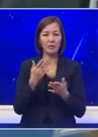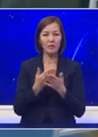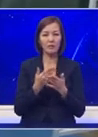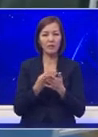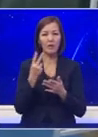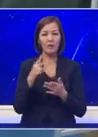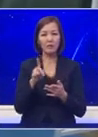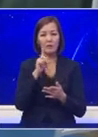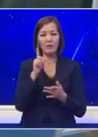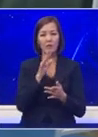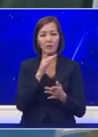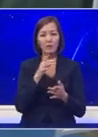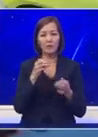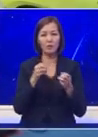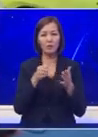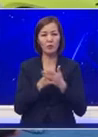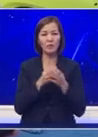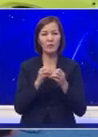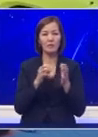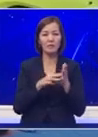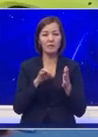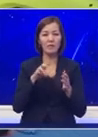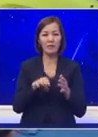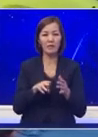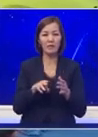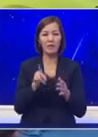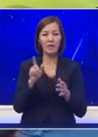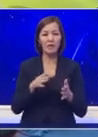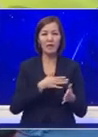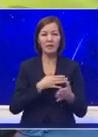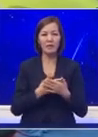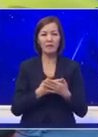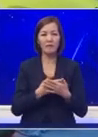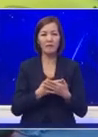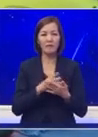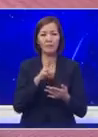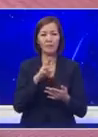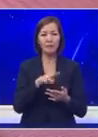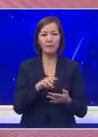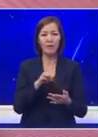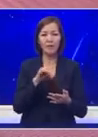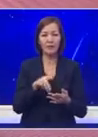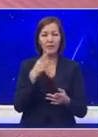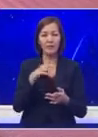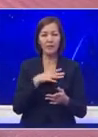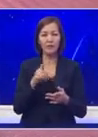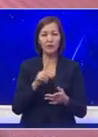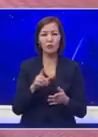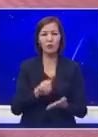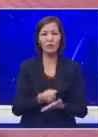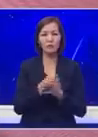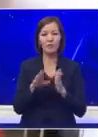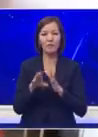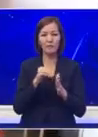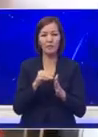20 подростков возрасте до 18 лет как гражданин с активной гражданской позиции Марат Абдуллаев отмечает что поддерживает проведение